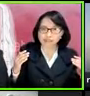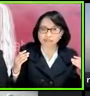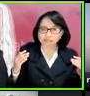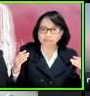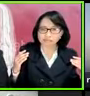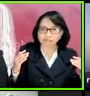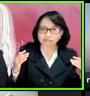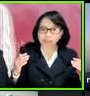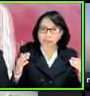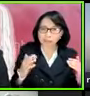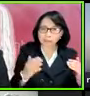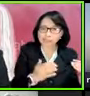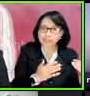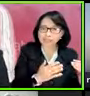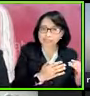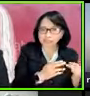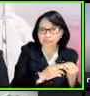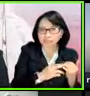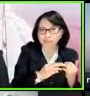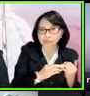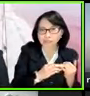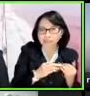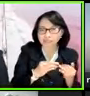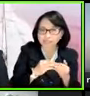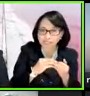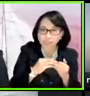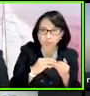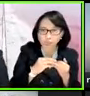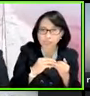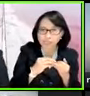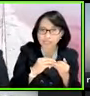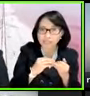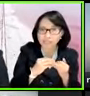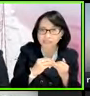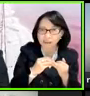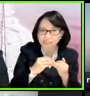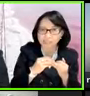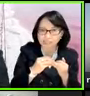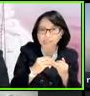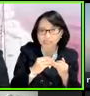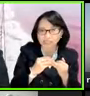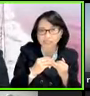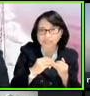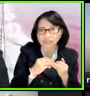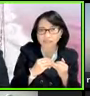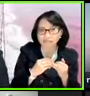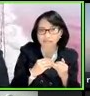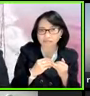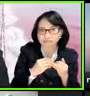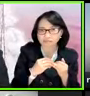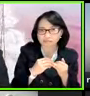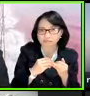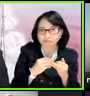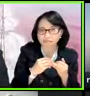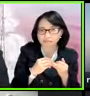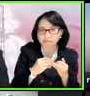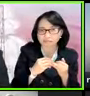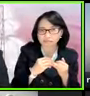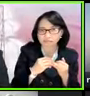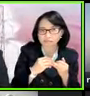hidupnya banyak teman-teman dan keluarganya meninggalkan dia